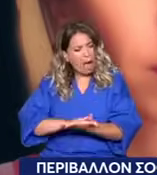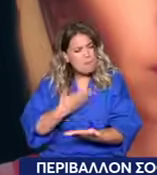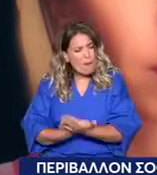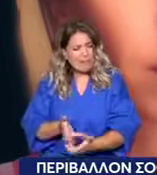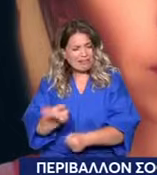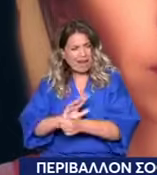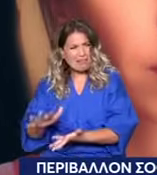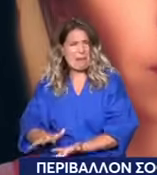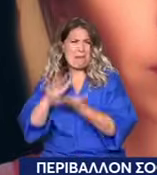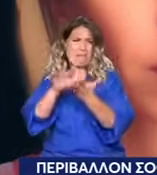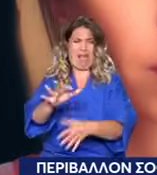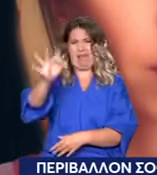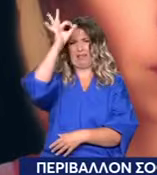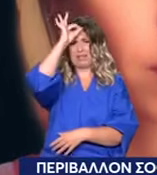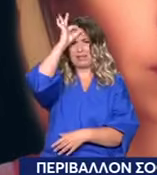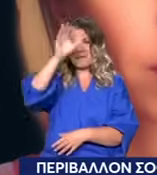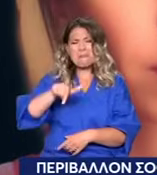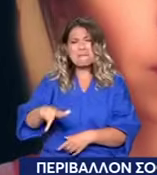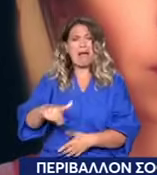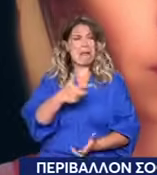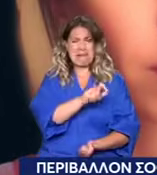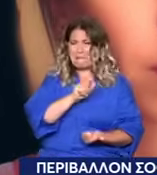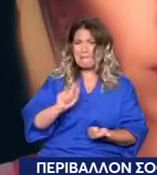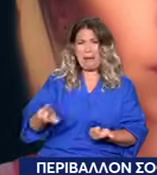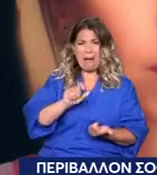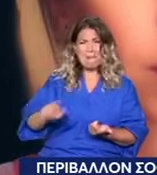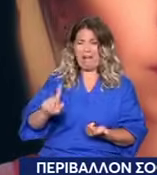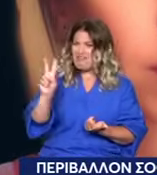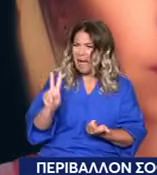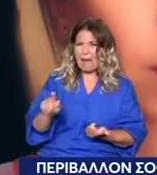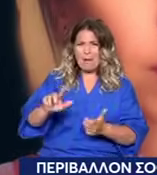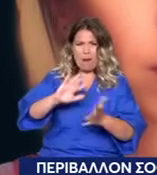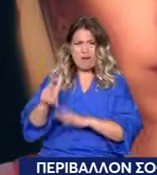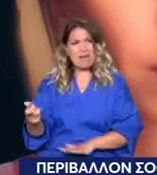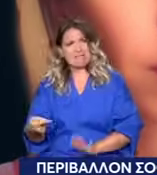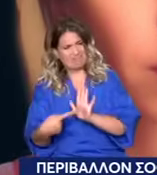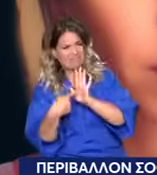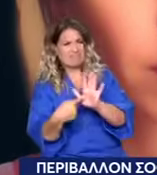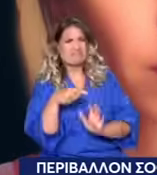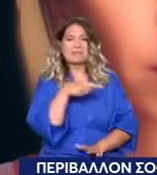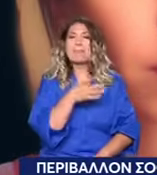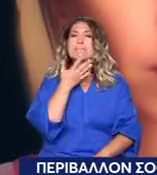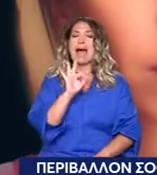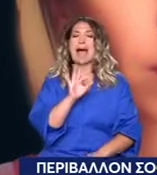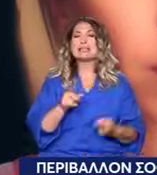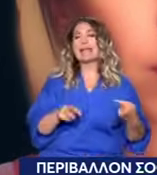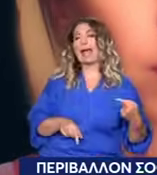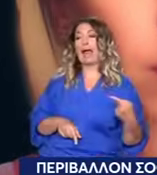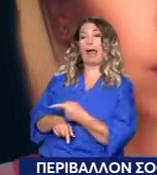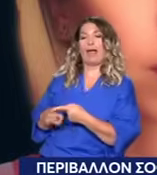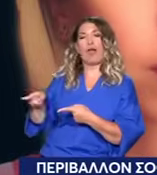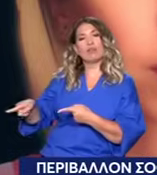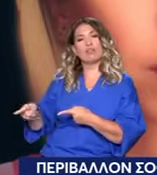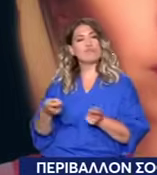που εστάλησαν στη Σοφία όλες εκείνες τις ημέρες ήταν μια καλωστημένη παγίδα προκειμένου να γίνει το θύμα θήτης και να τραμπουκιστεί. Γίνεται